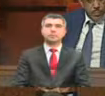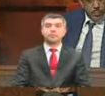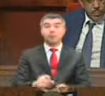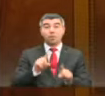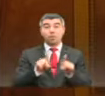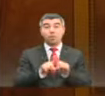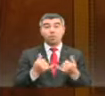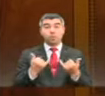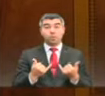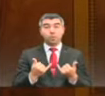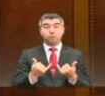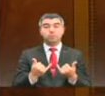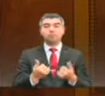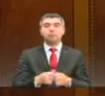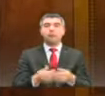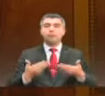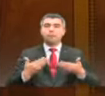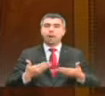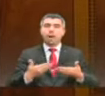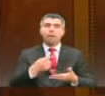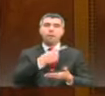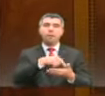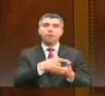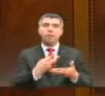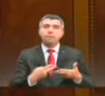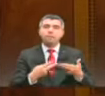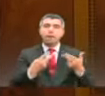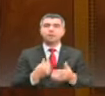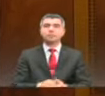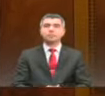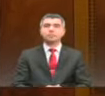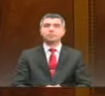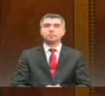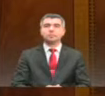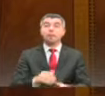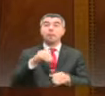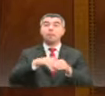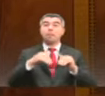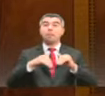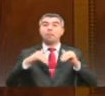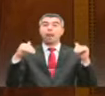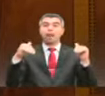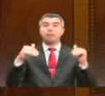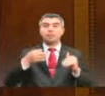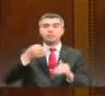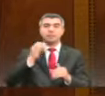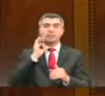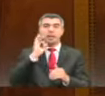يشرفني أن أعرض عليكم في مؤسستكم الموقرة